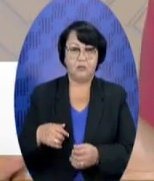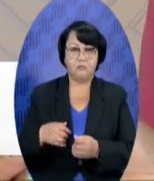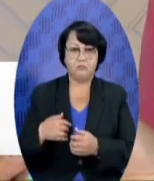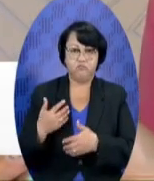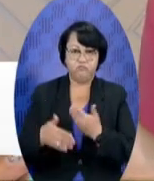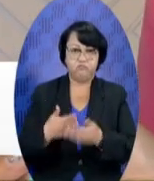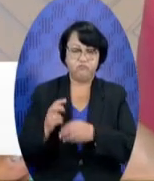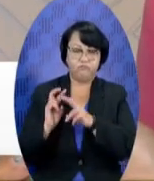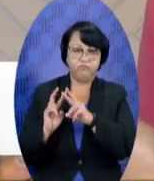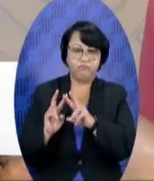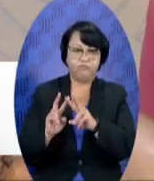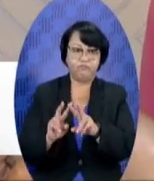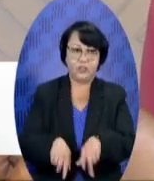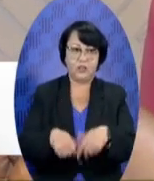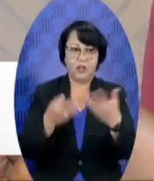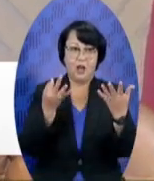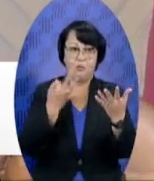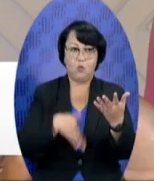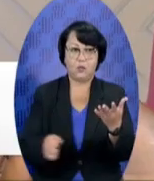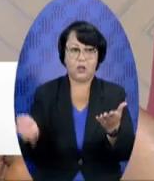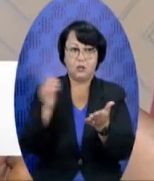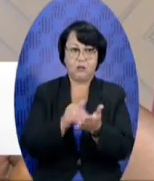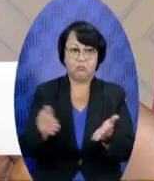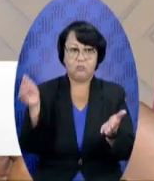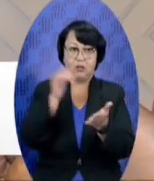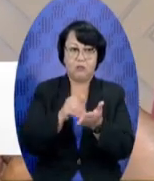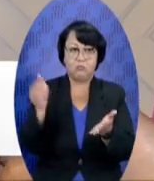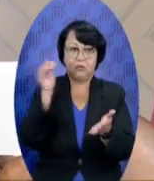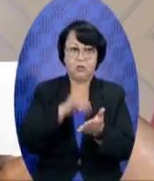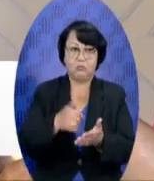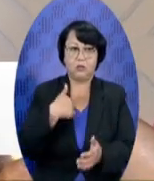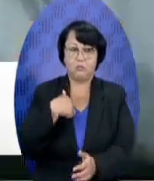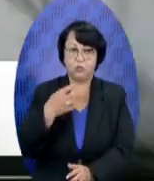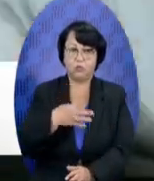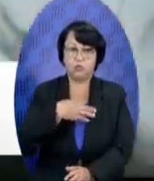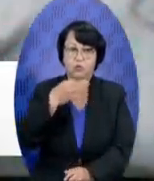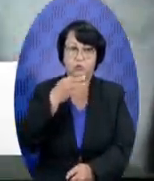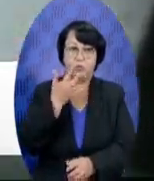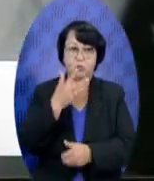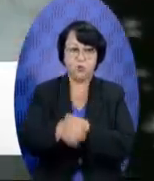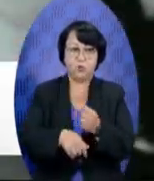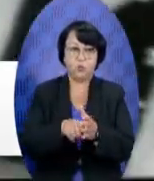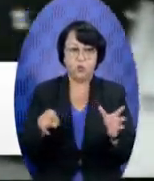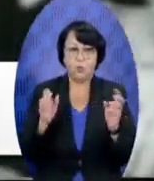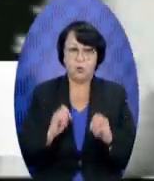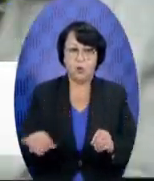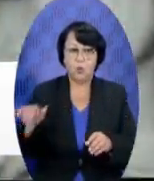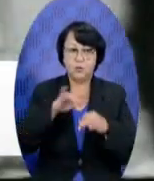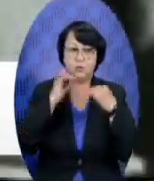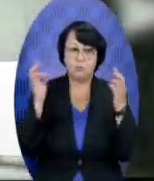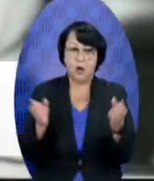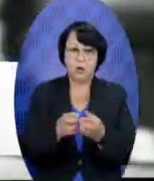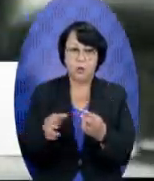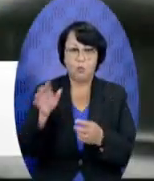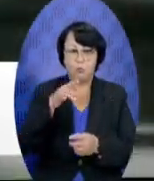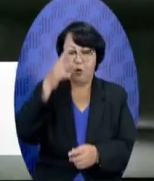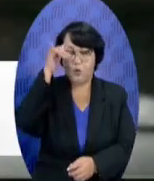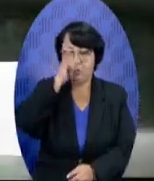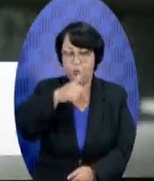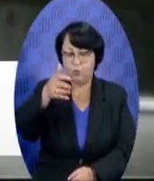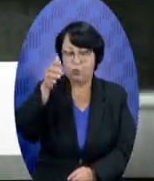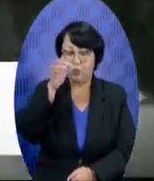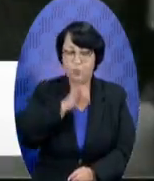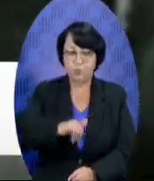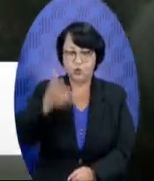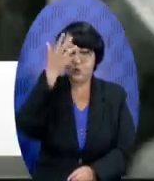одоо 8 удаа сонгогдоод одоо өнөөдөр 30 дахь жил рүүгээ орлоо. Улсын бага хурал нь Монголын улс төр нийгэм эдийн засгийн